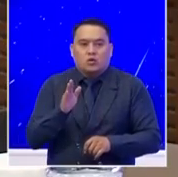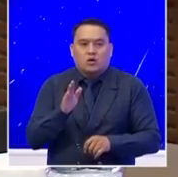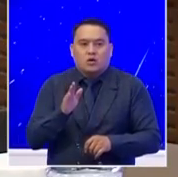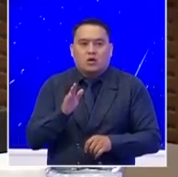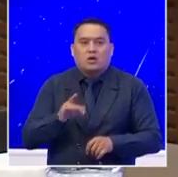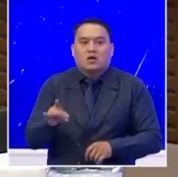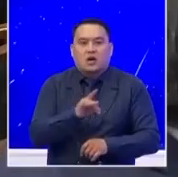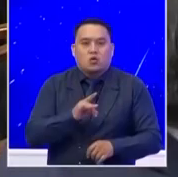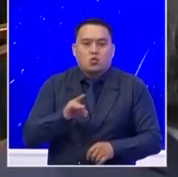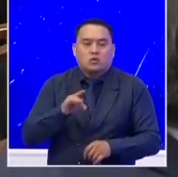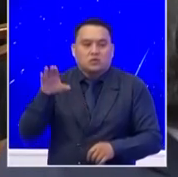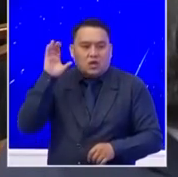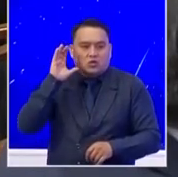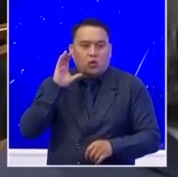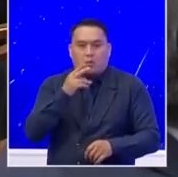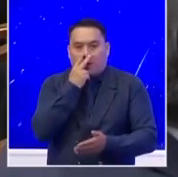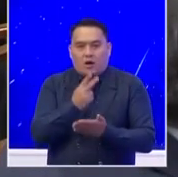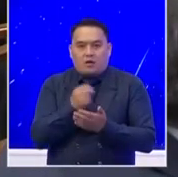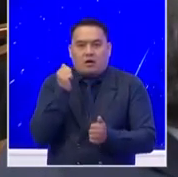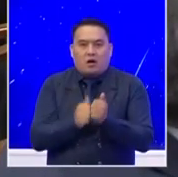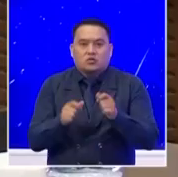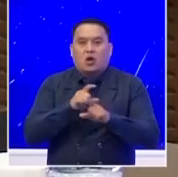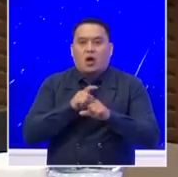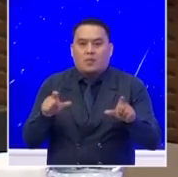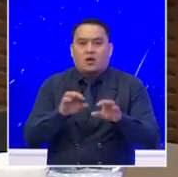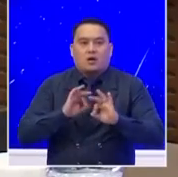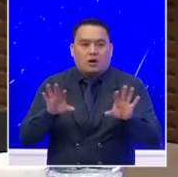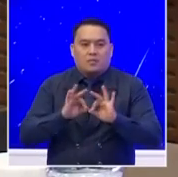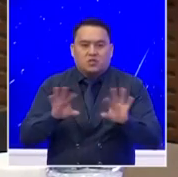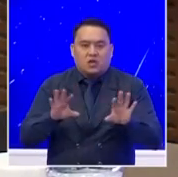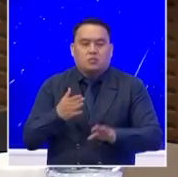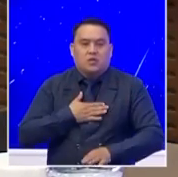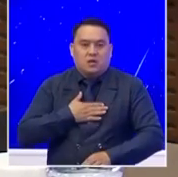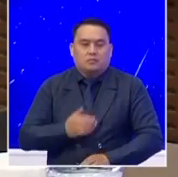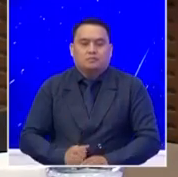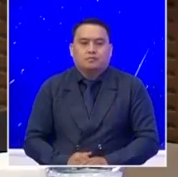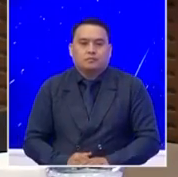отдельно район заслушивать. И будете по каждому объекту мне объясняться.